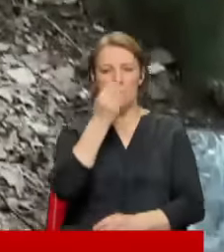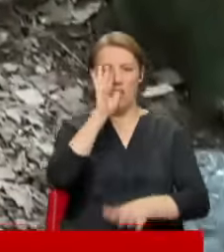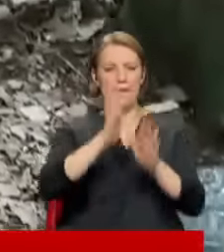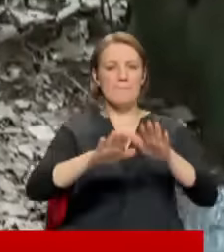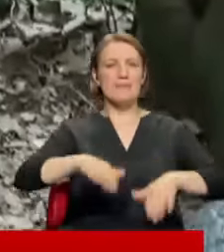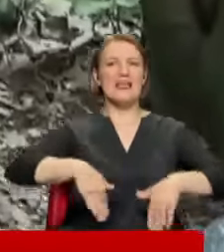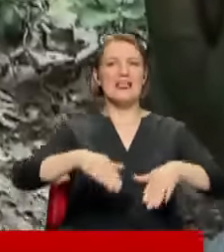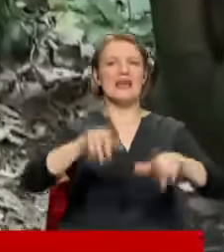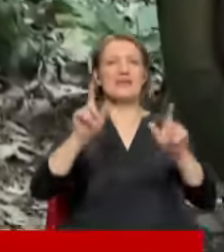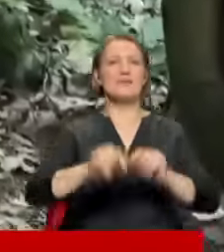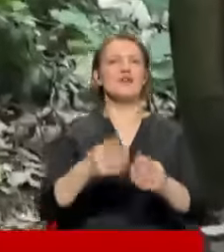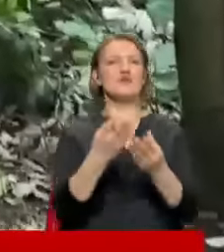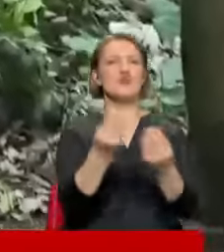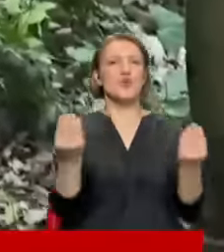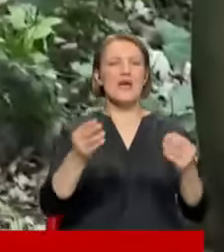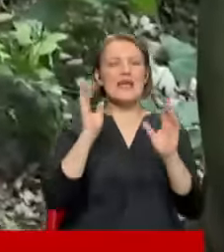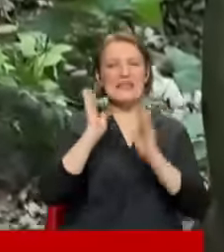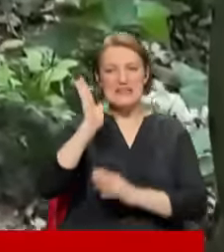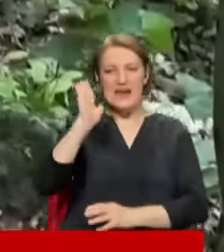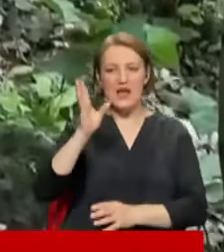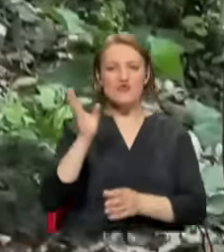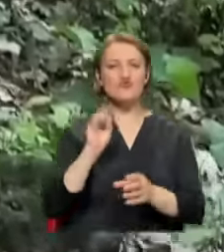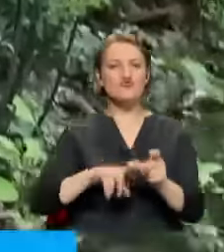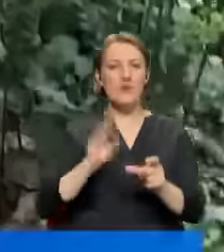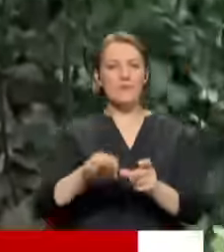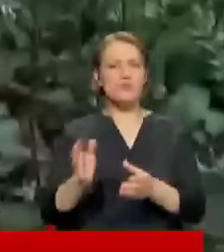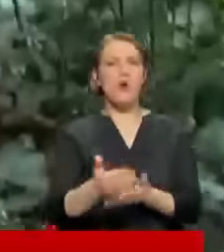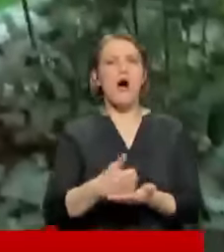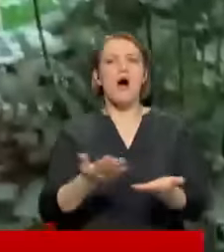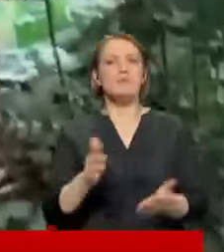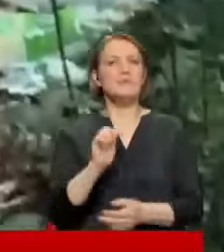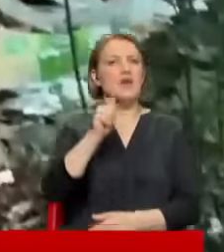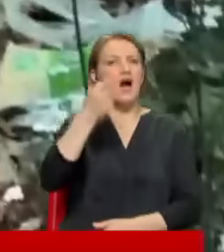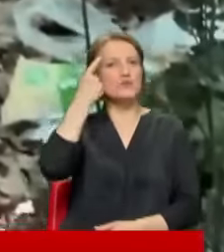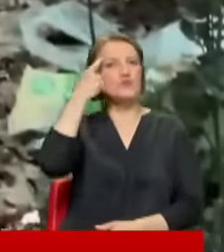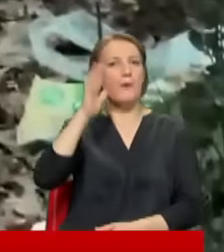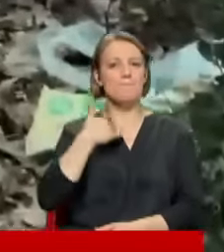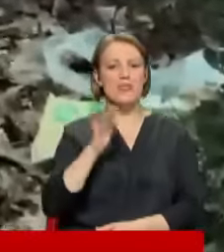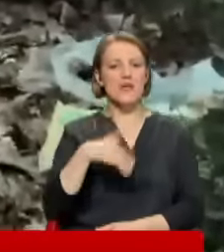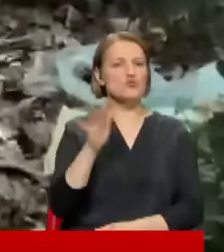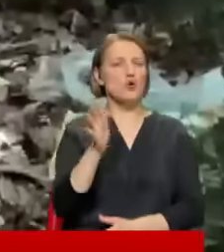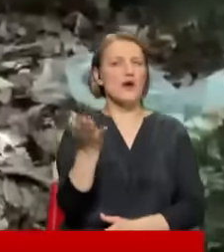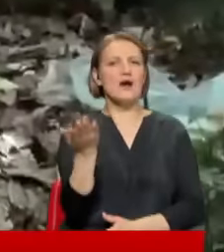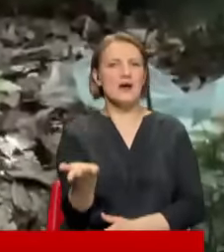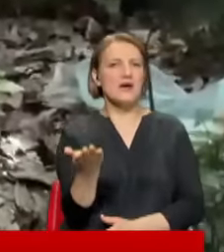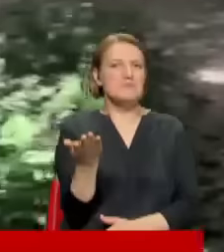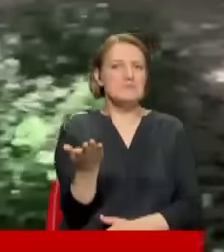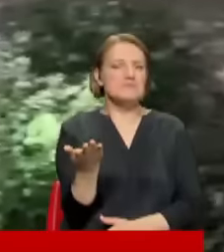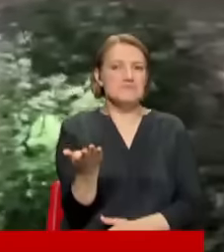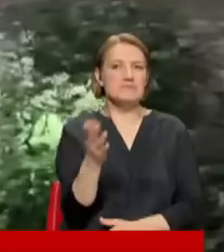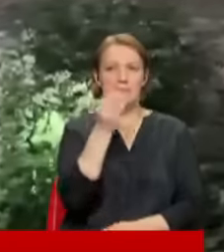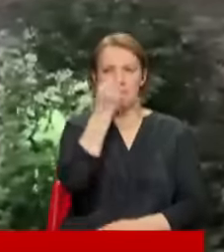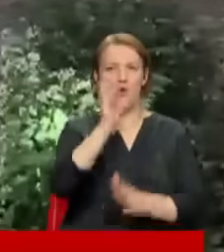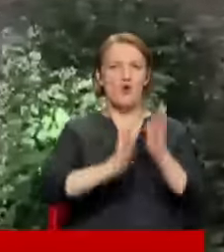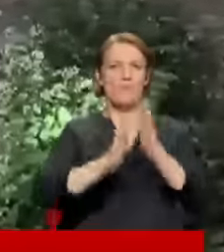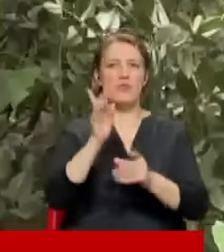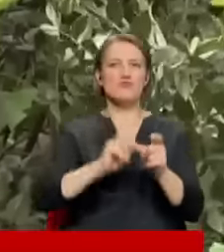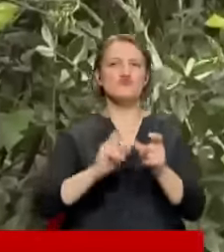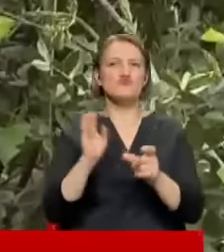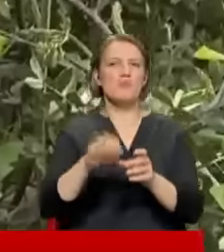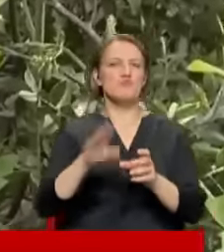Ormanda piknik yapanların birçoğu giderken çöplerini toplamadı. Yarını düşünmeyen, benden sonrası tufan anlayışı Belgrad Ormanı'nı